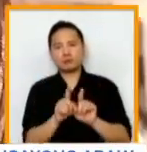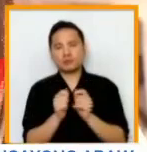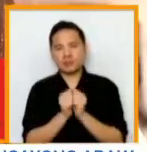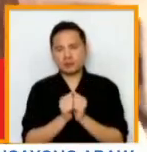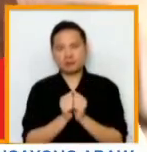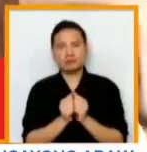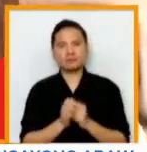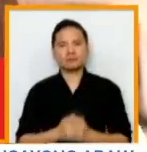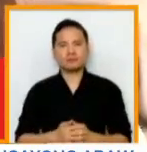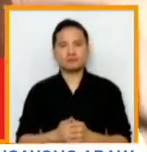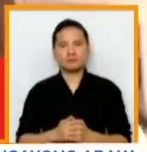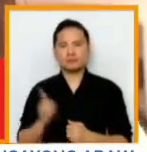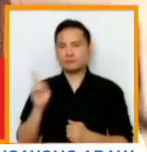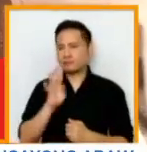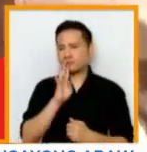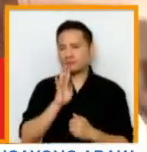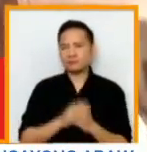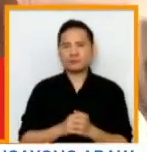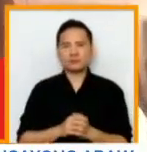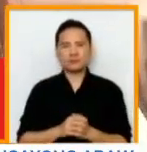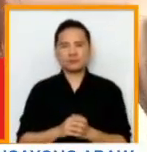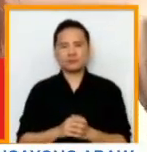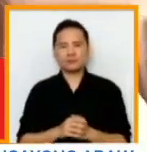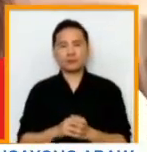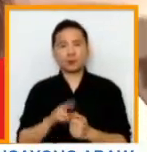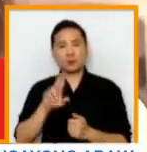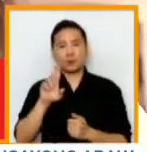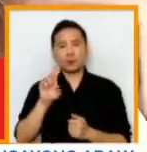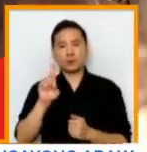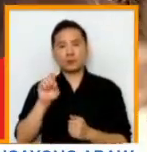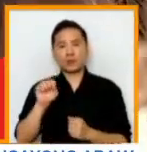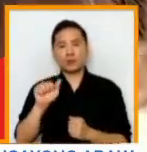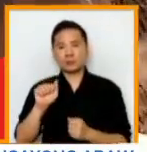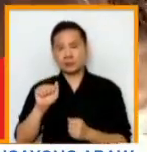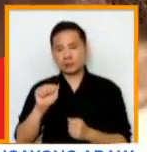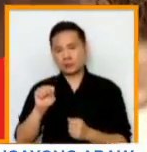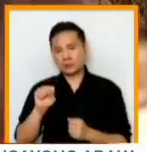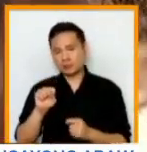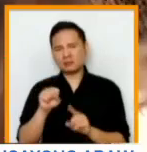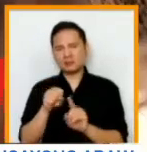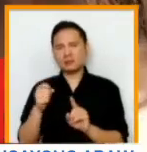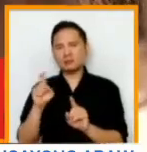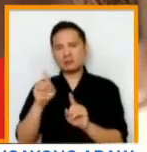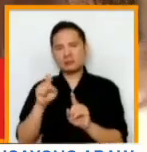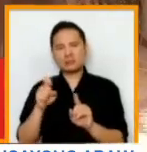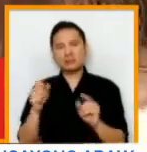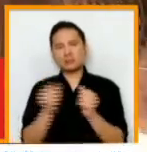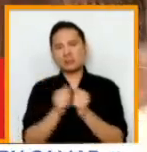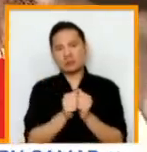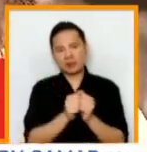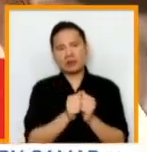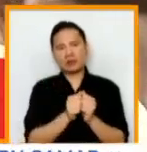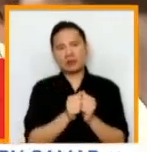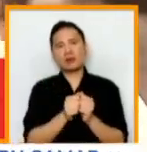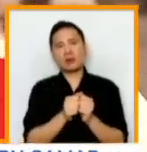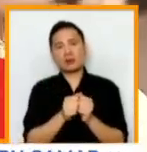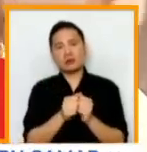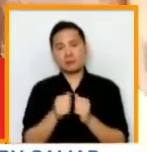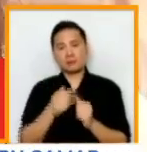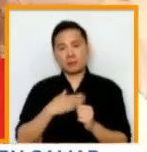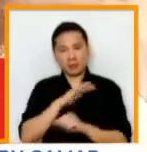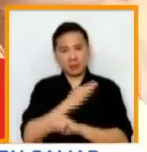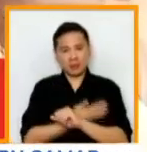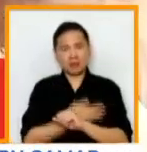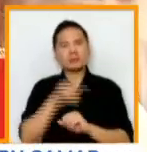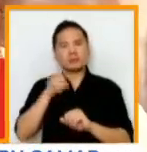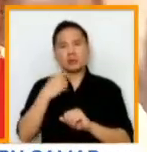Kasi mag-uundas na, then kukuha ko ng kasama sa bahay. Swab test. Bago swab test din sa